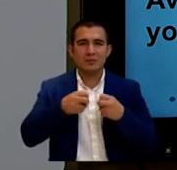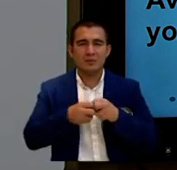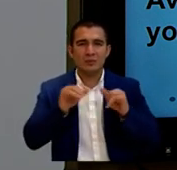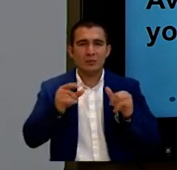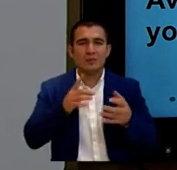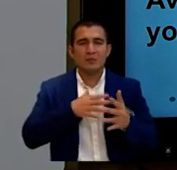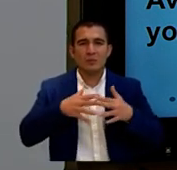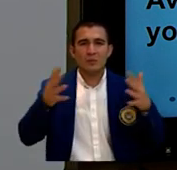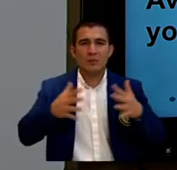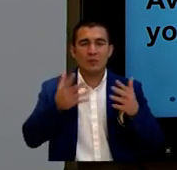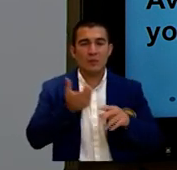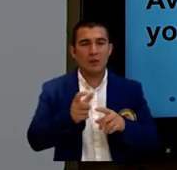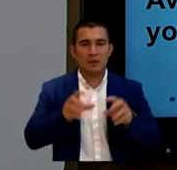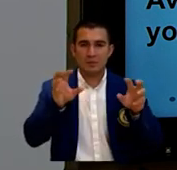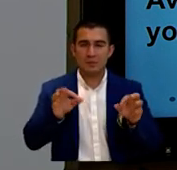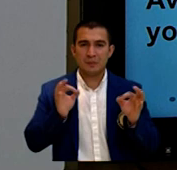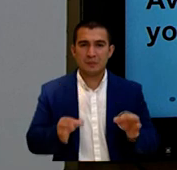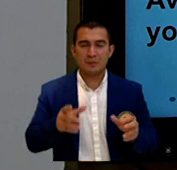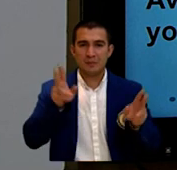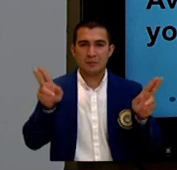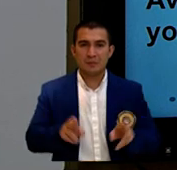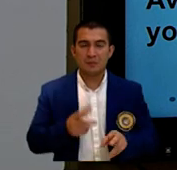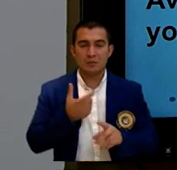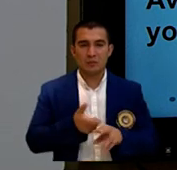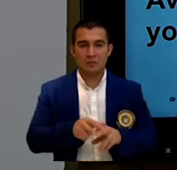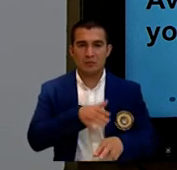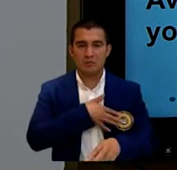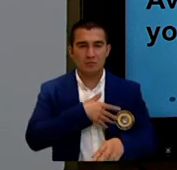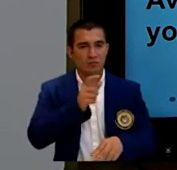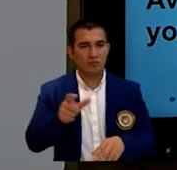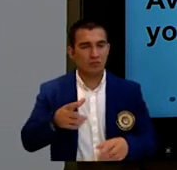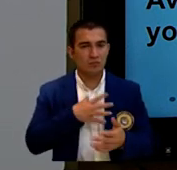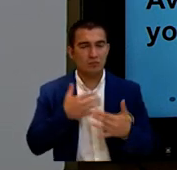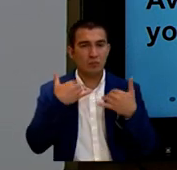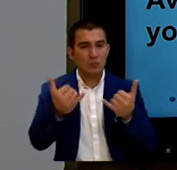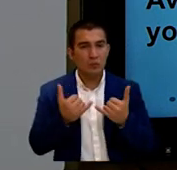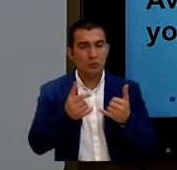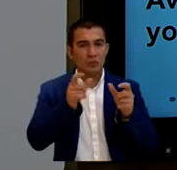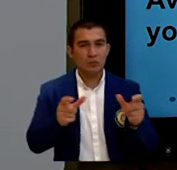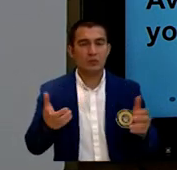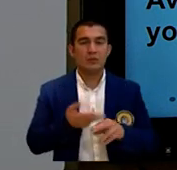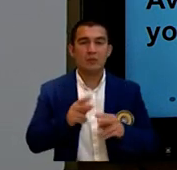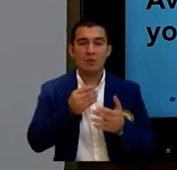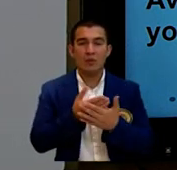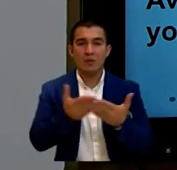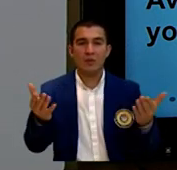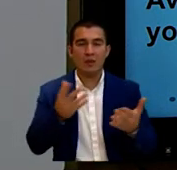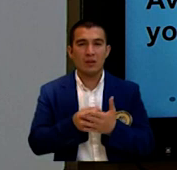muammolarini, haqqoniylik, samimiylikni aks ettirishga harakat qildilar. Va ularning